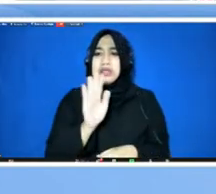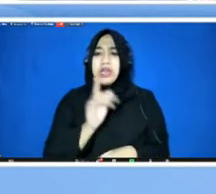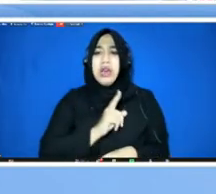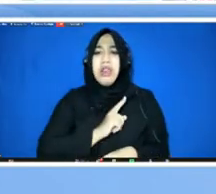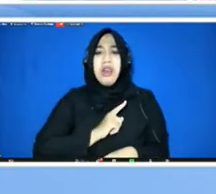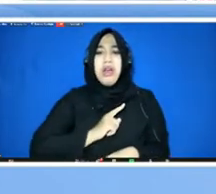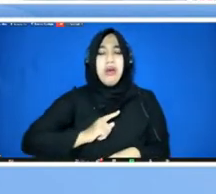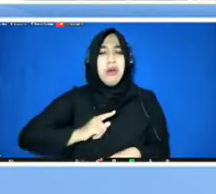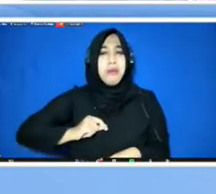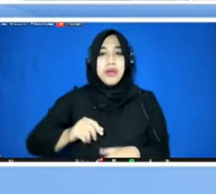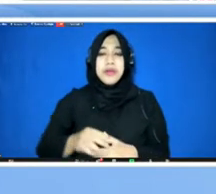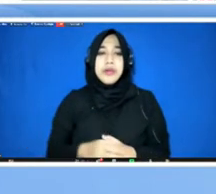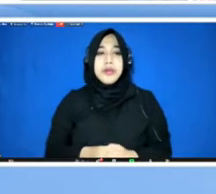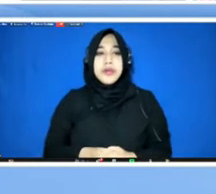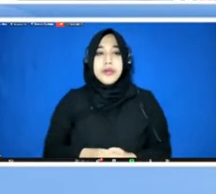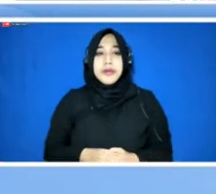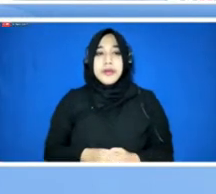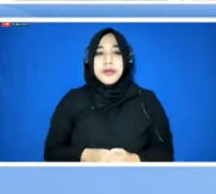lama-lama.